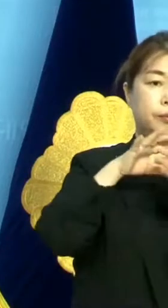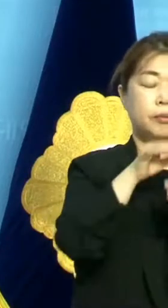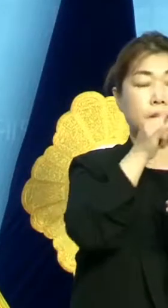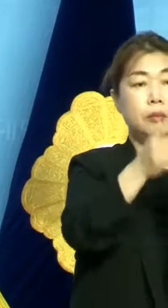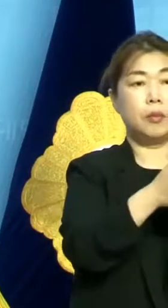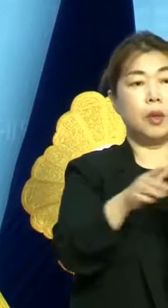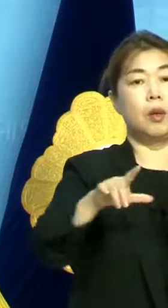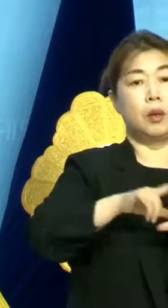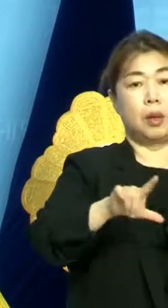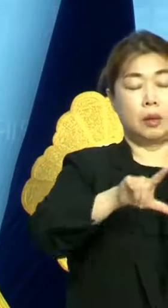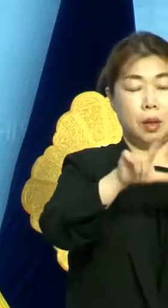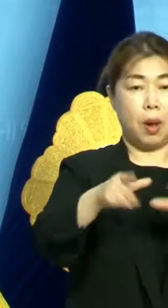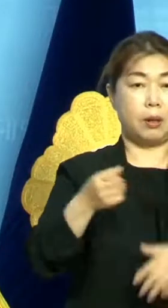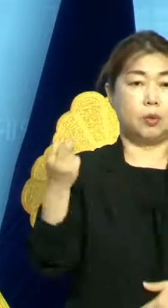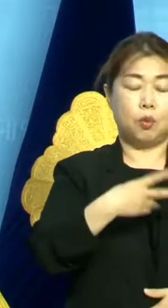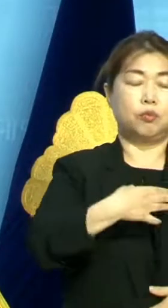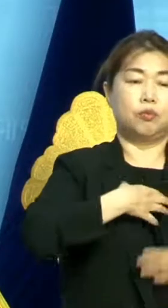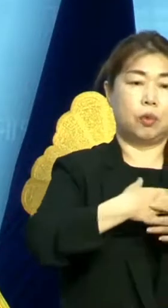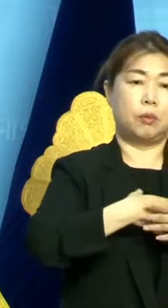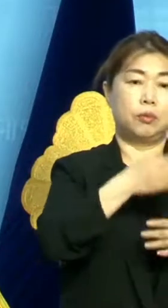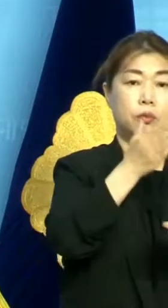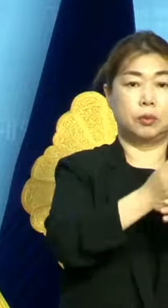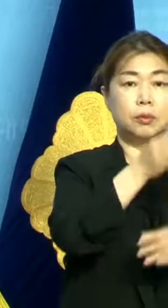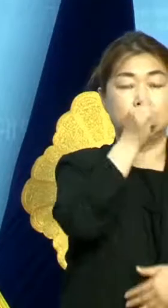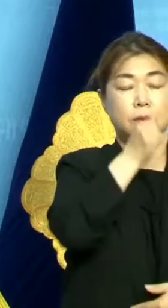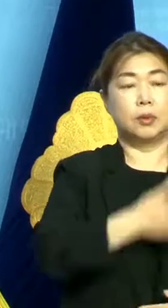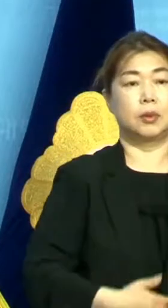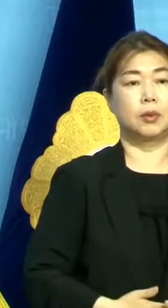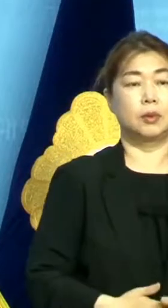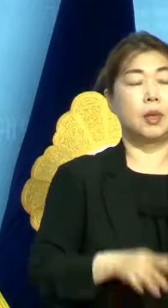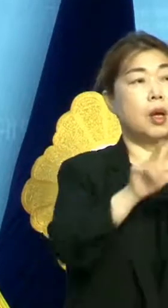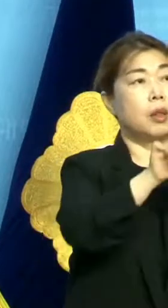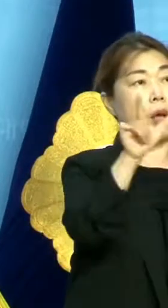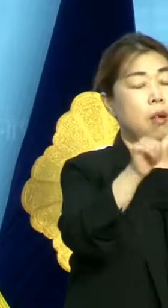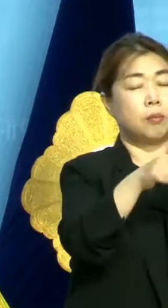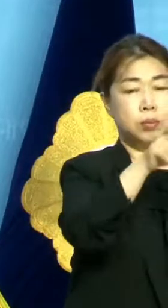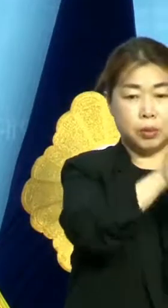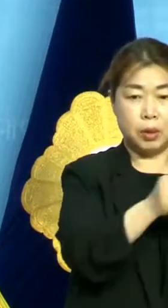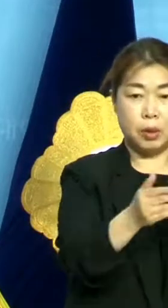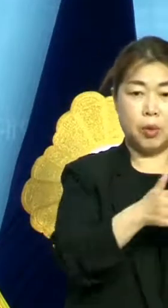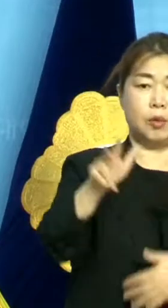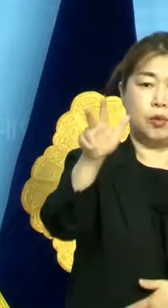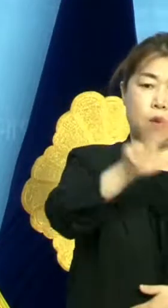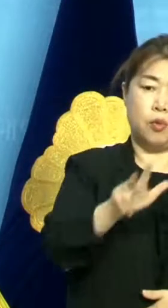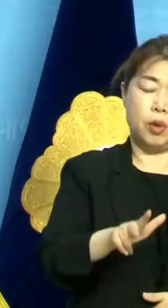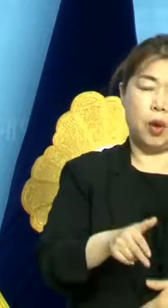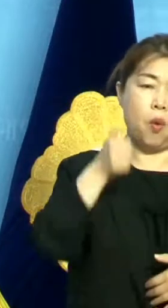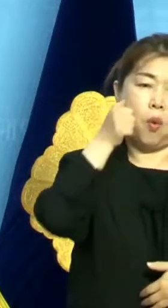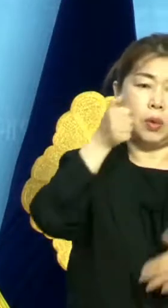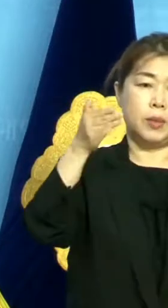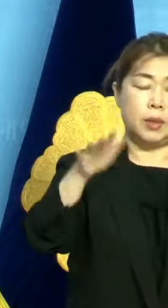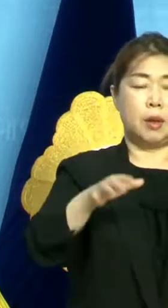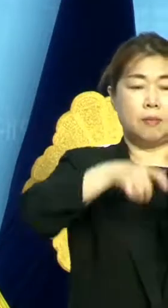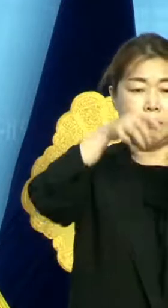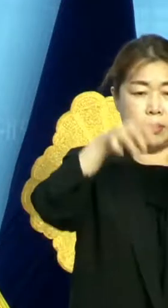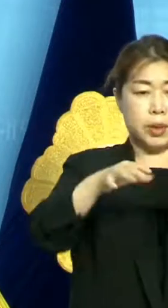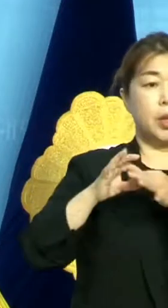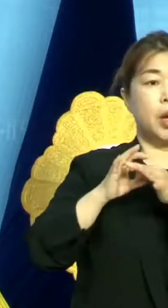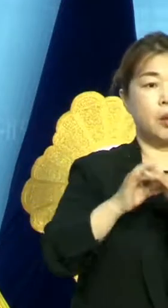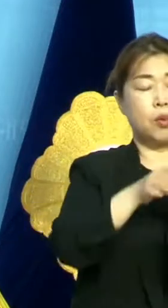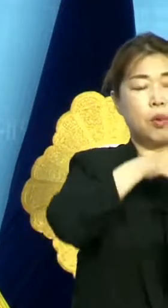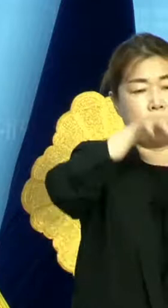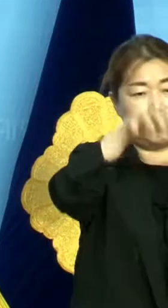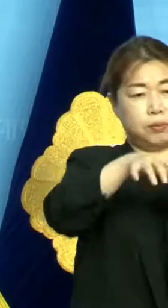국민들의 일상이 다시 위태로워 졌습니다 기우 위기로 인해 전국적으로 50일이 넘는 장마 그리고